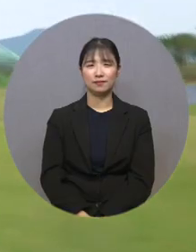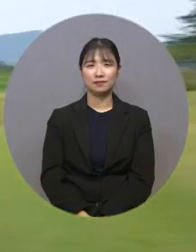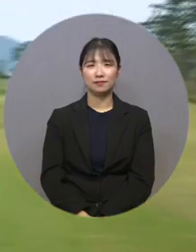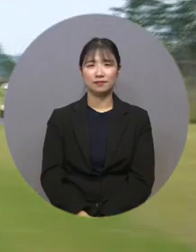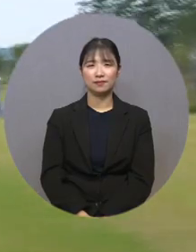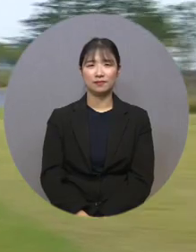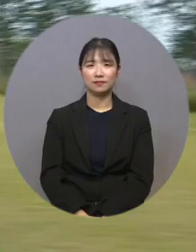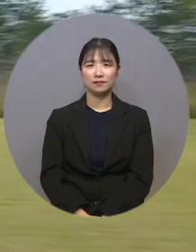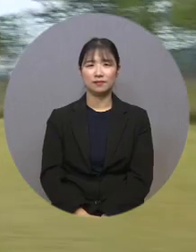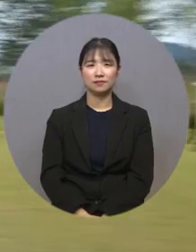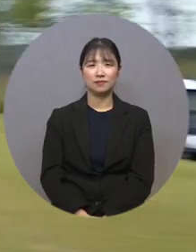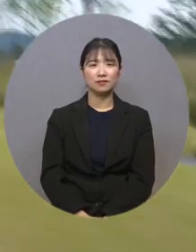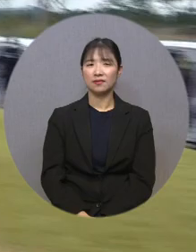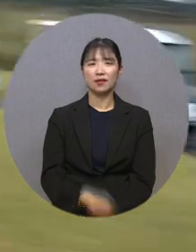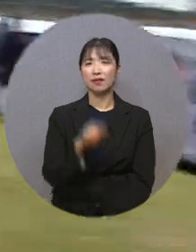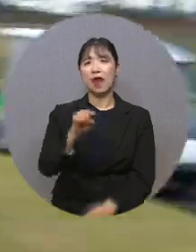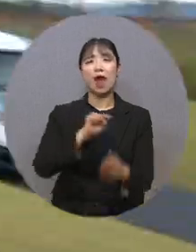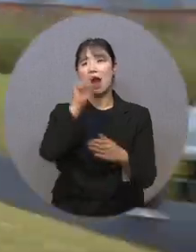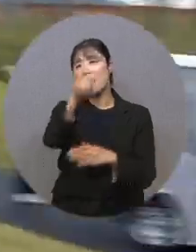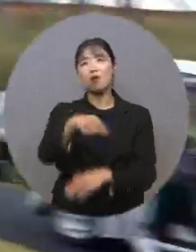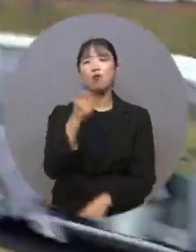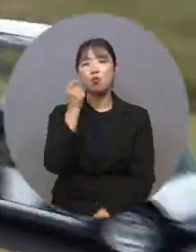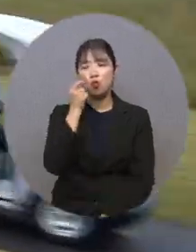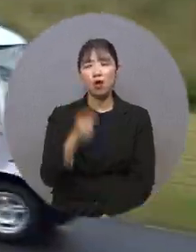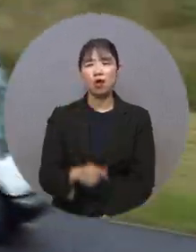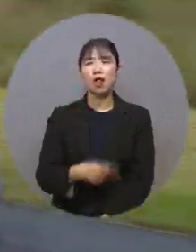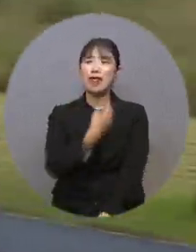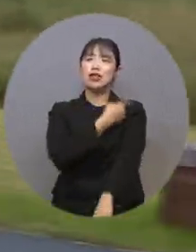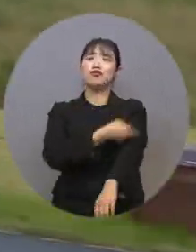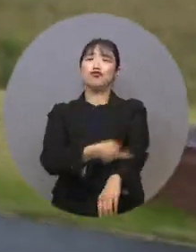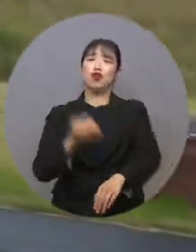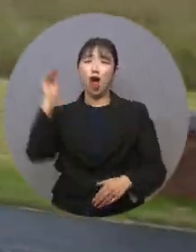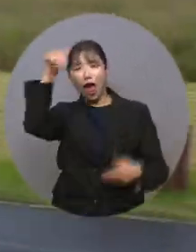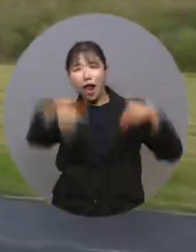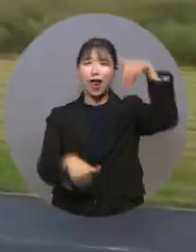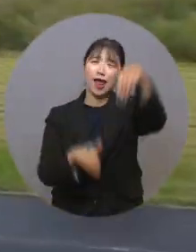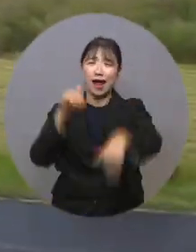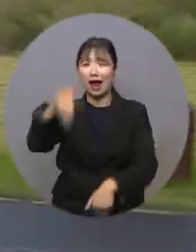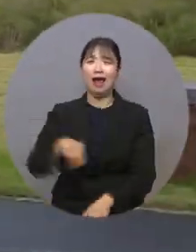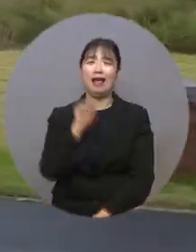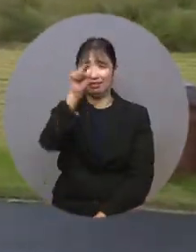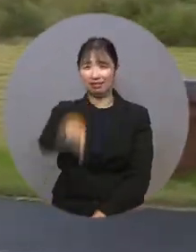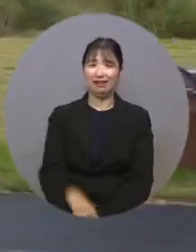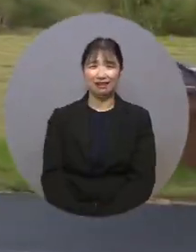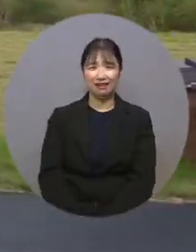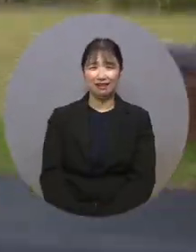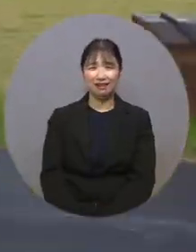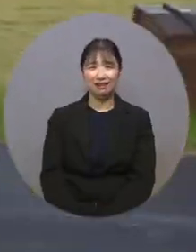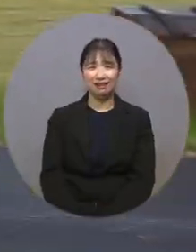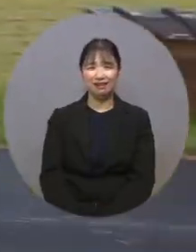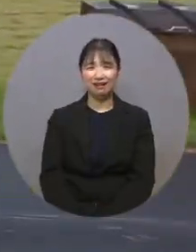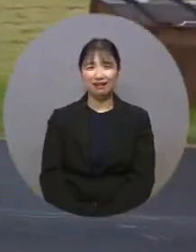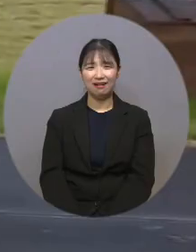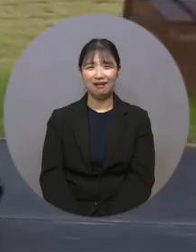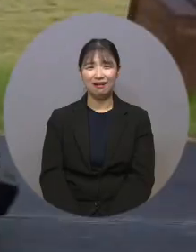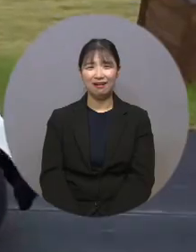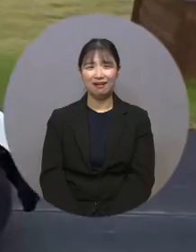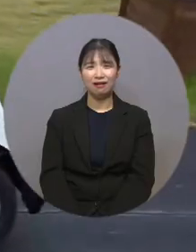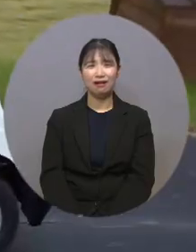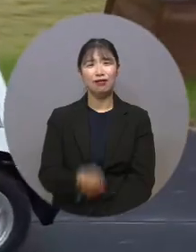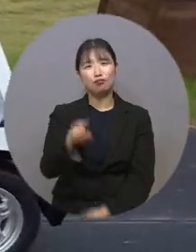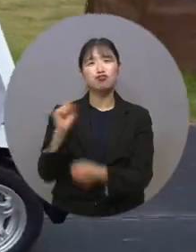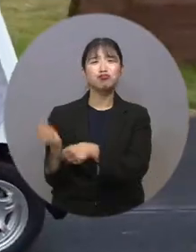아니요. 넘어갈 수가 없어. 넘어갈 수, 헤엄쳐서 가야 돼. 아, 연결이 안 되었어. 아니, 되게 이상하게 쳐보고,